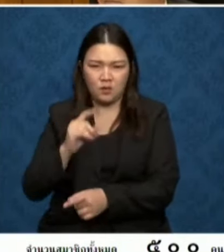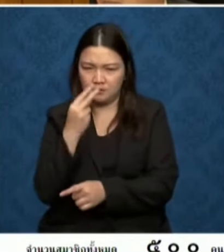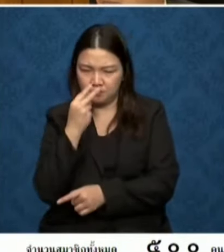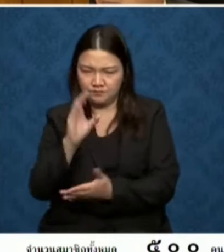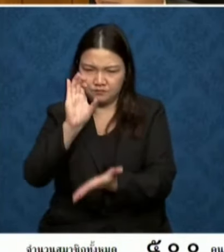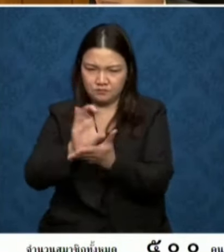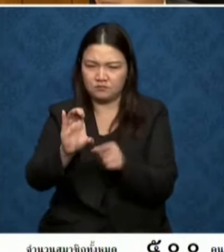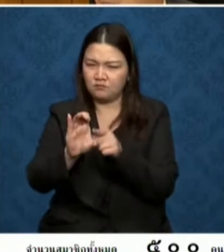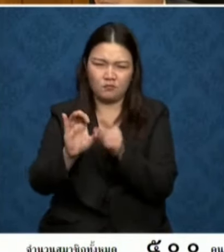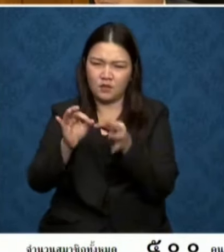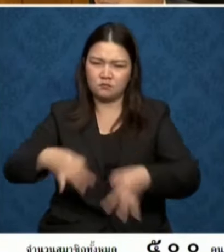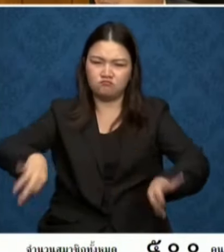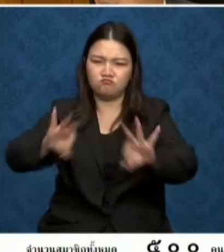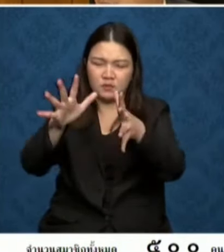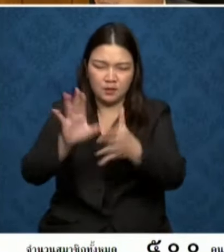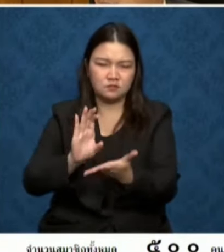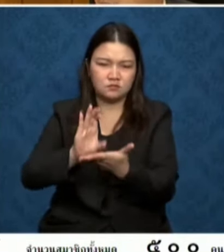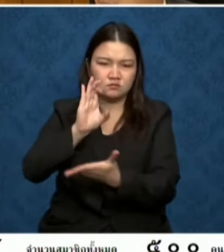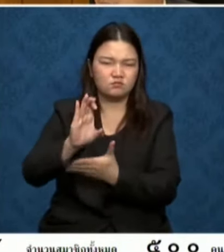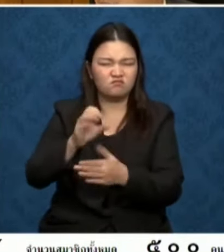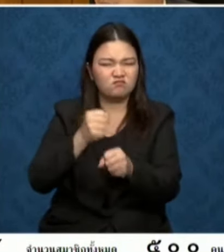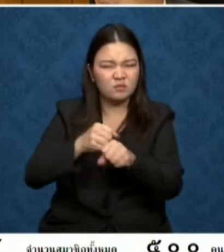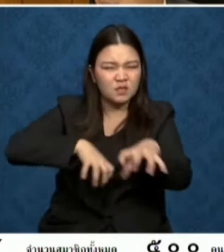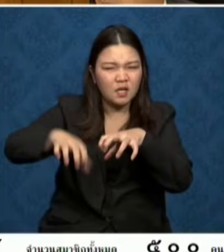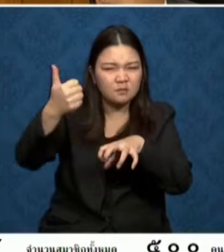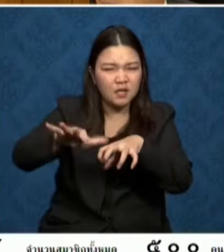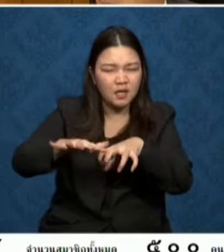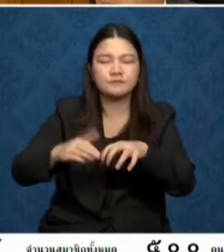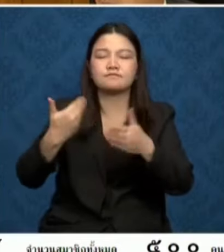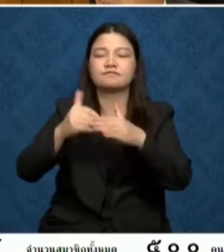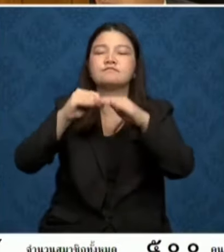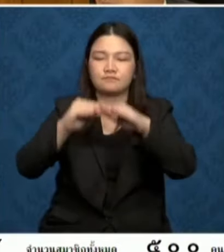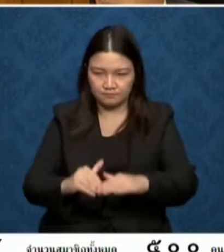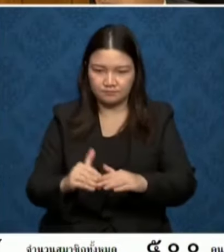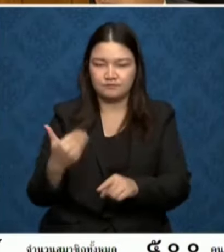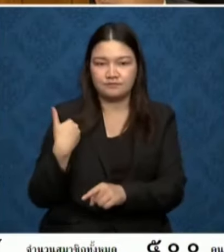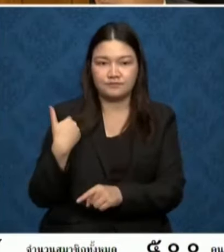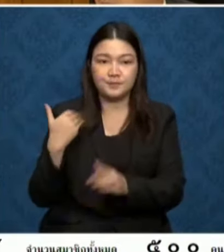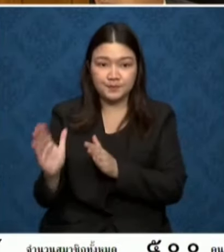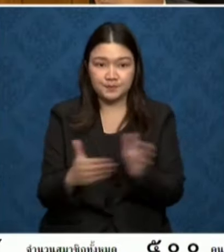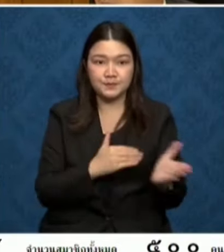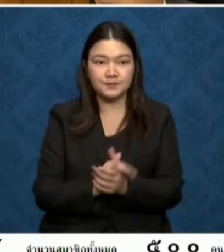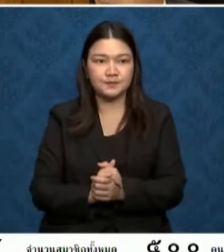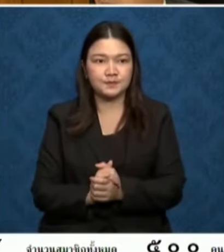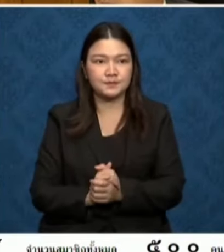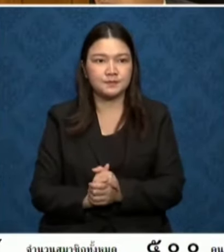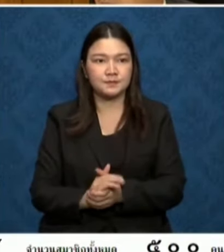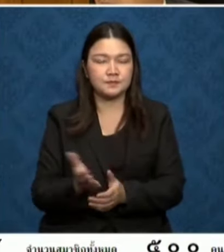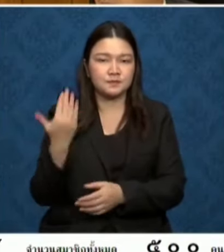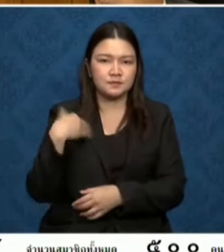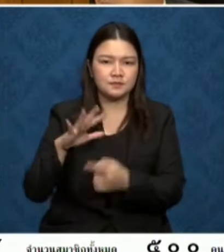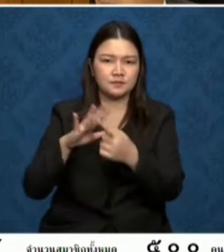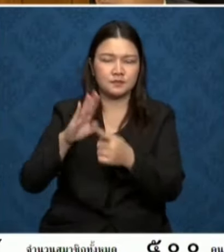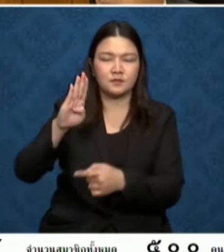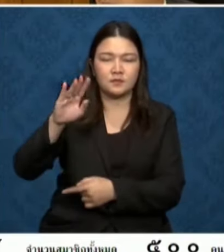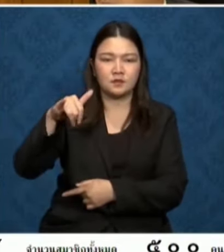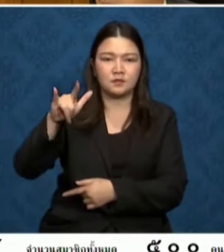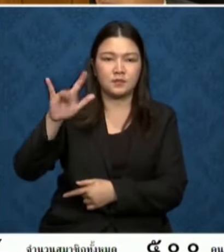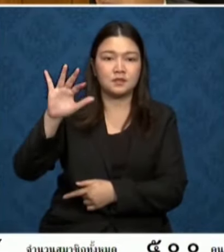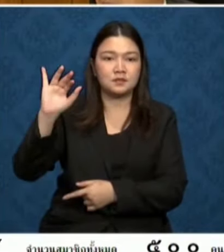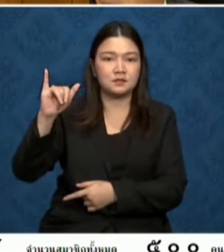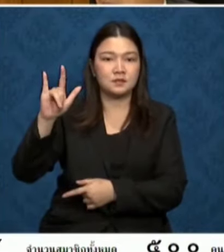ไม่สามารถดำเนินการได้เราก็ปรับลดลงไปสำหรับท่านเบญญานะครับผ